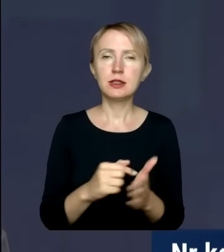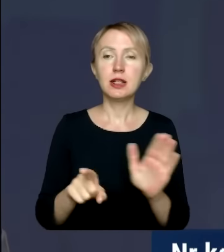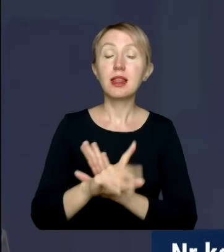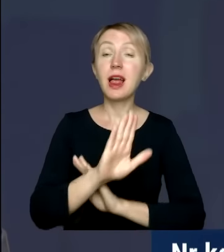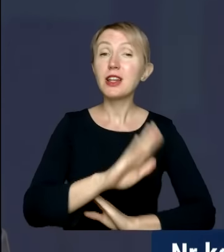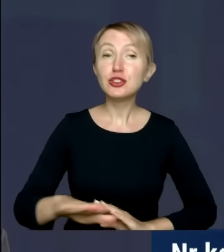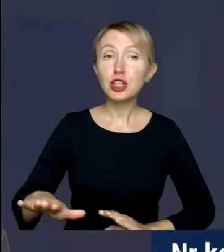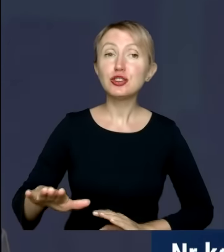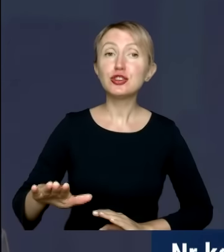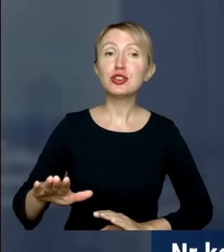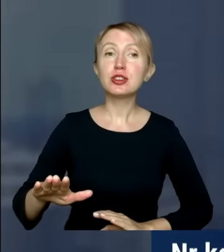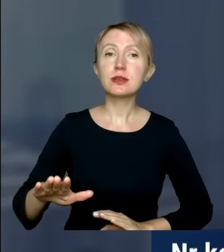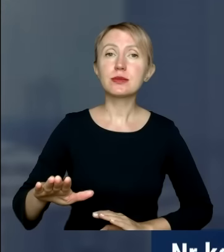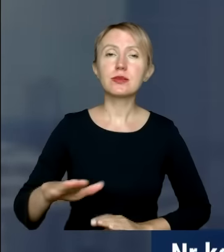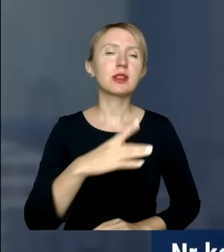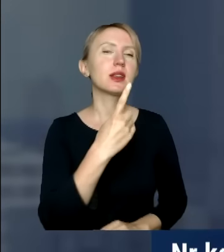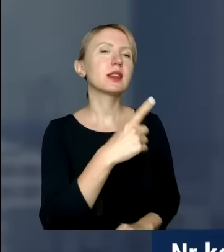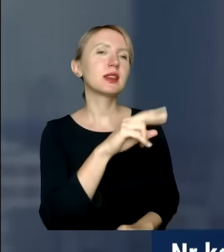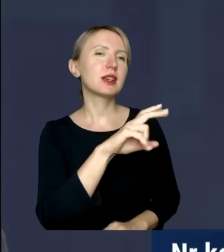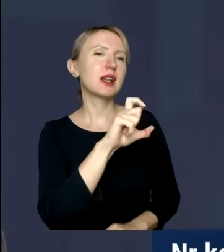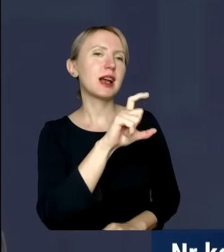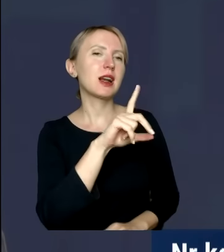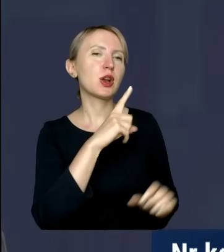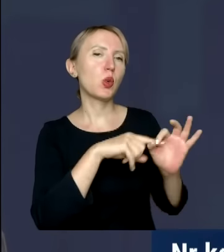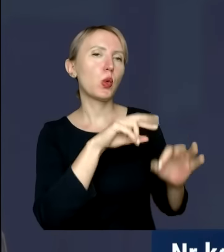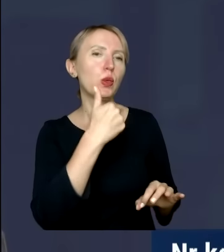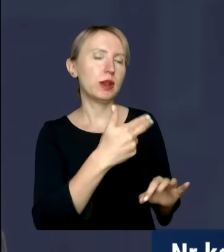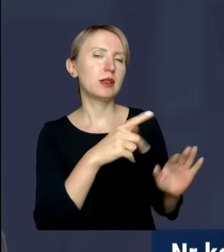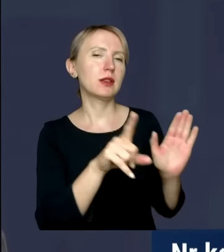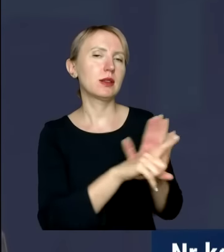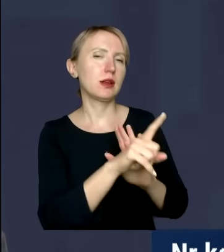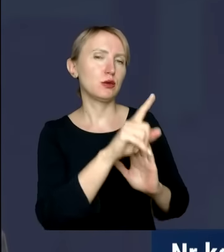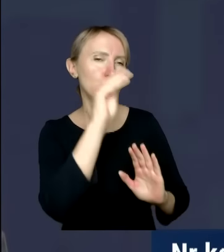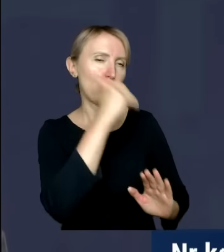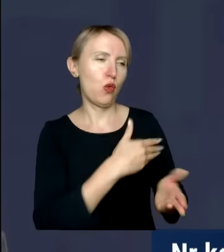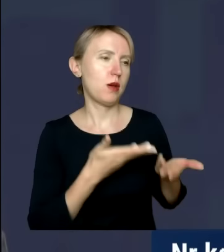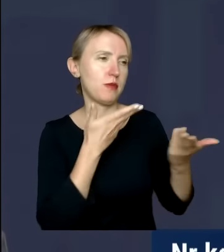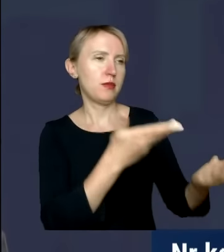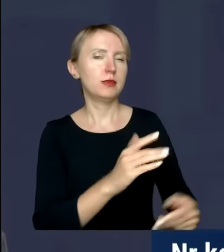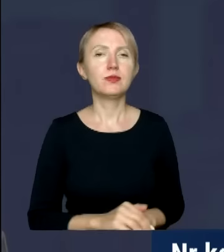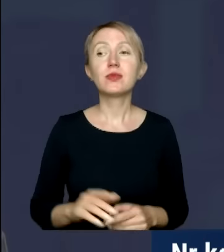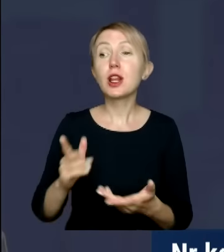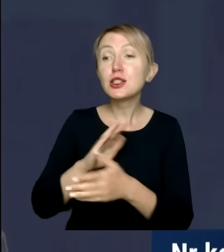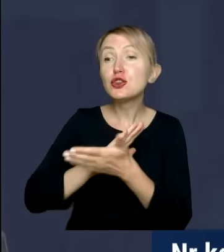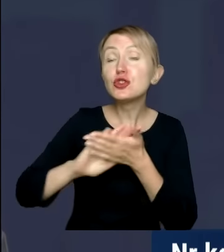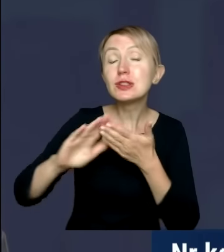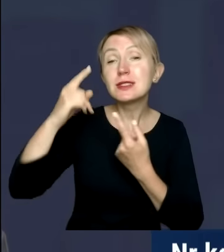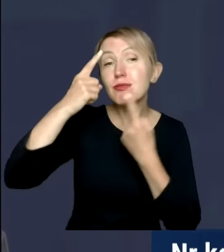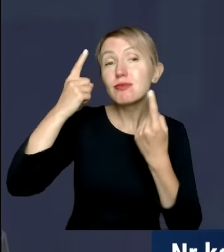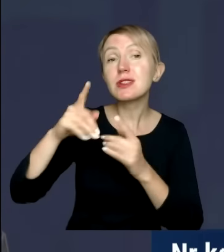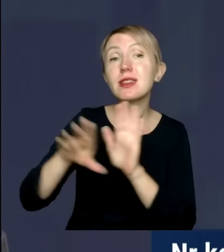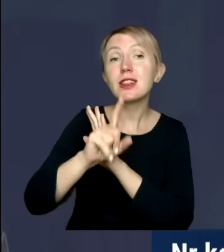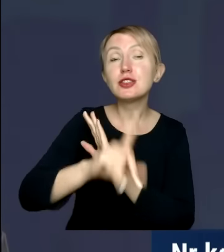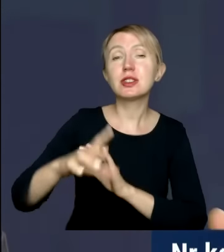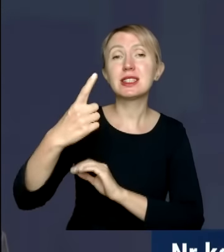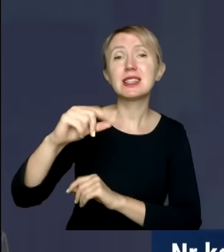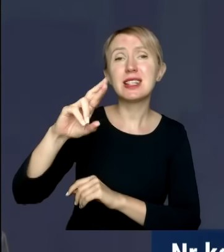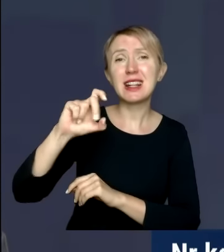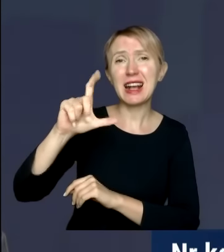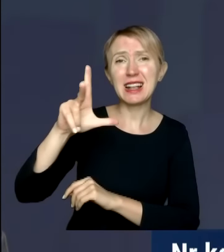dla najmłodszych dla tych którzy mają nieskażoną jeszcze psychikę umysły drag queen no i